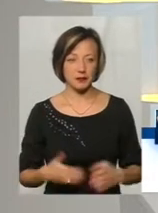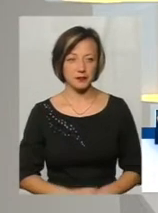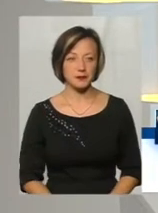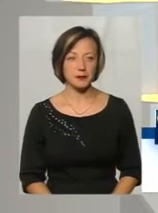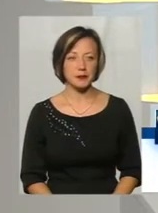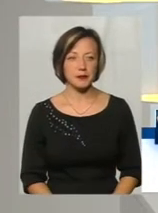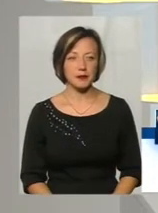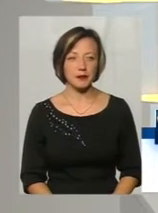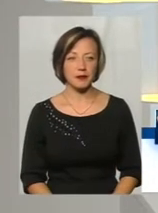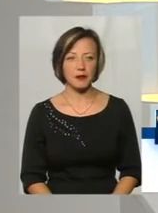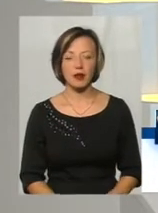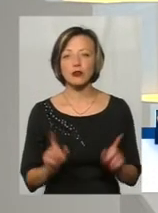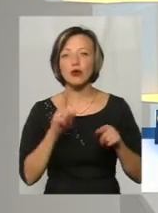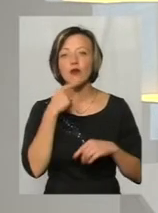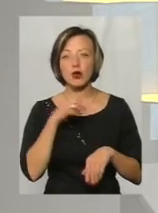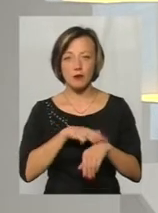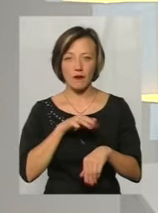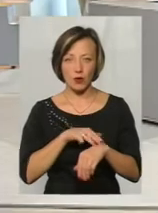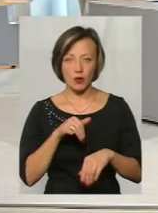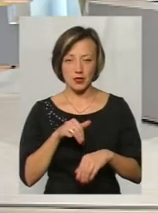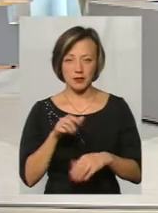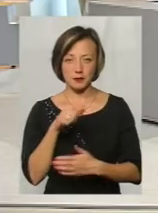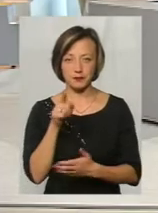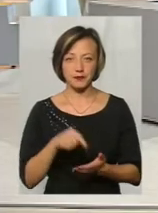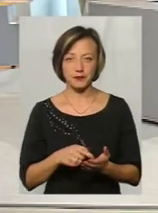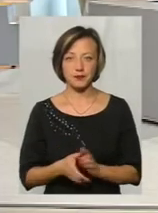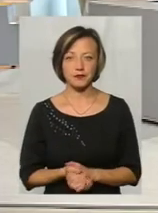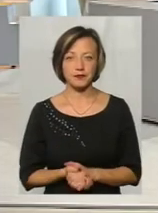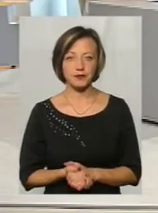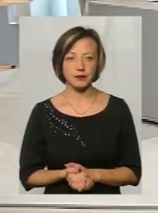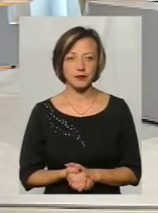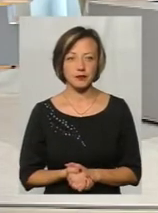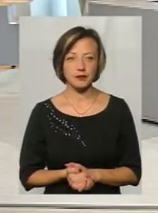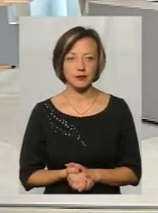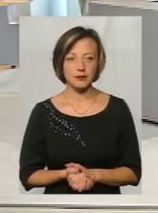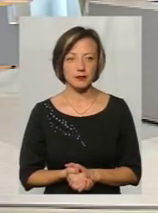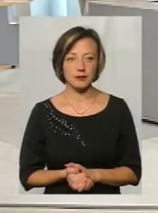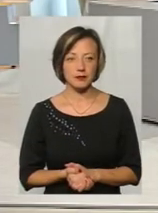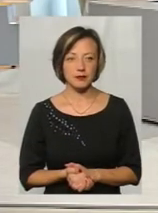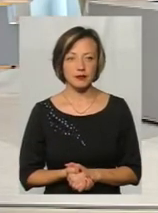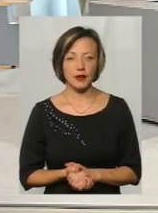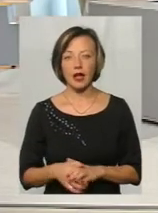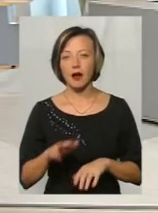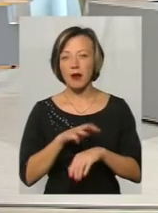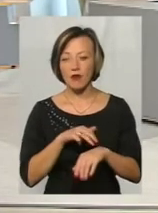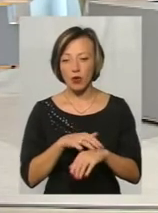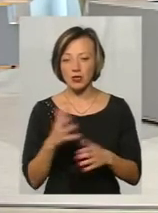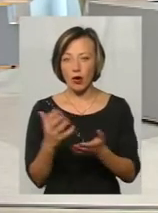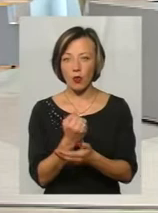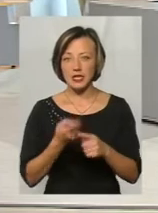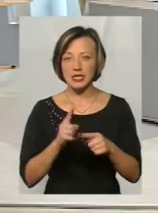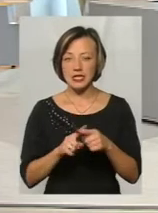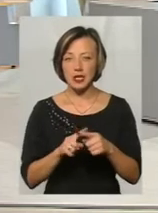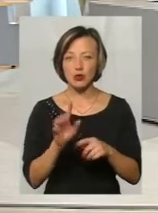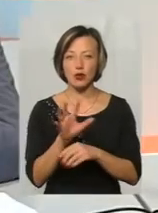А що говорять про це правоохоронці? Ну, правоохоронці, розумієте, вже підбирають цих собак, патрульна